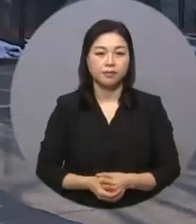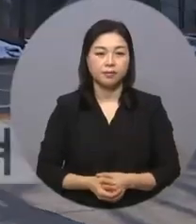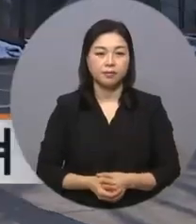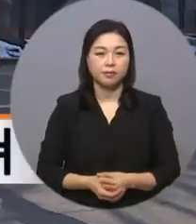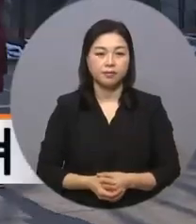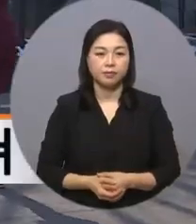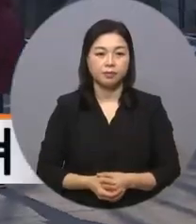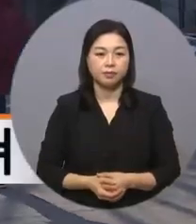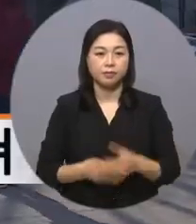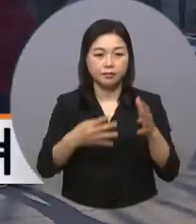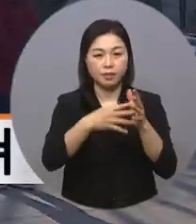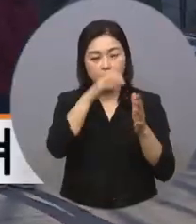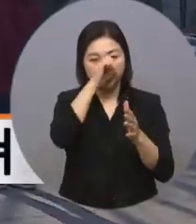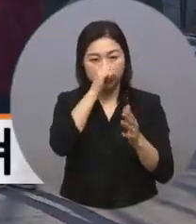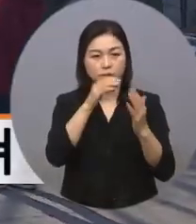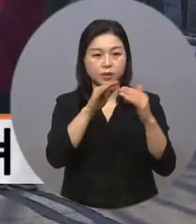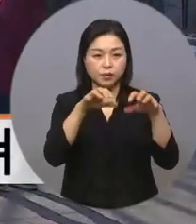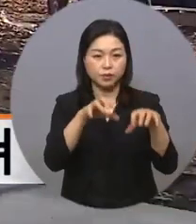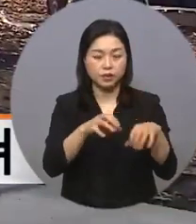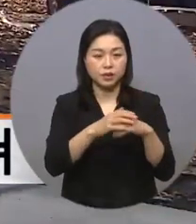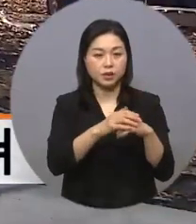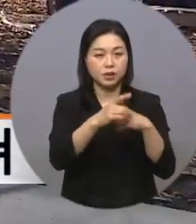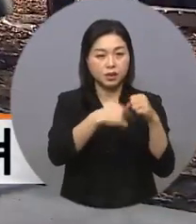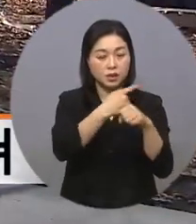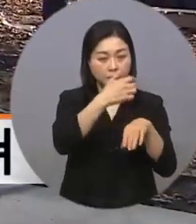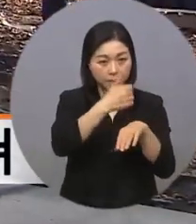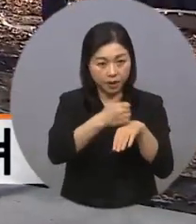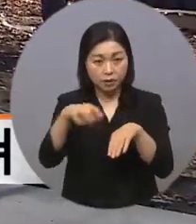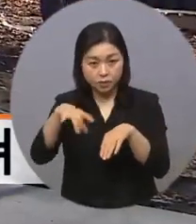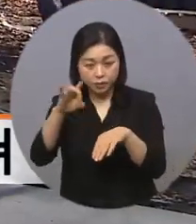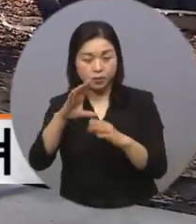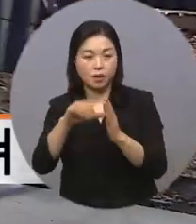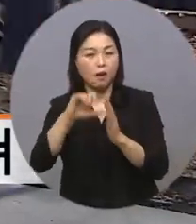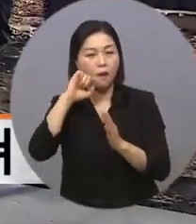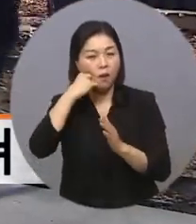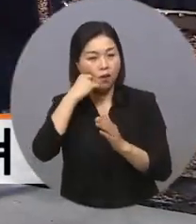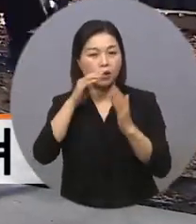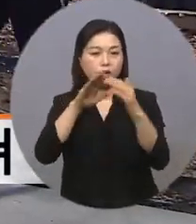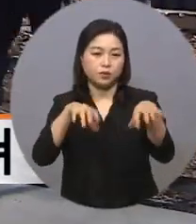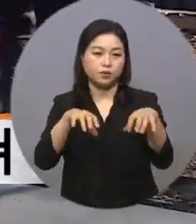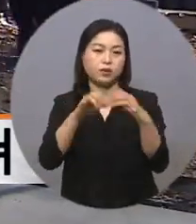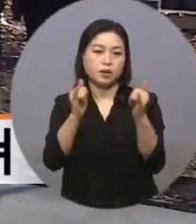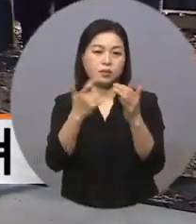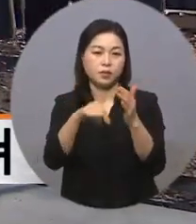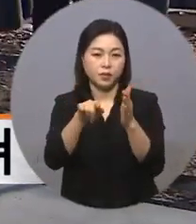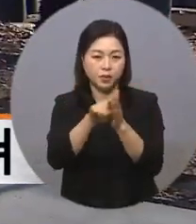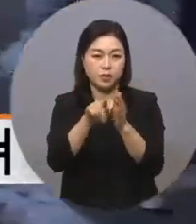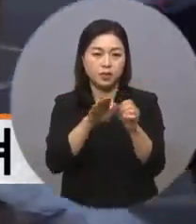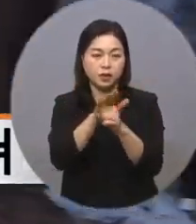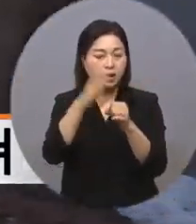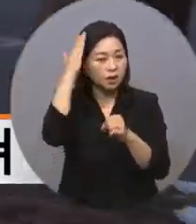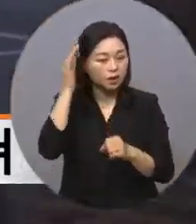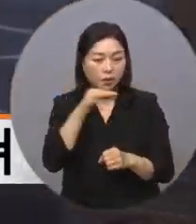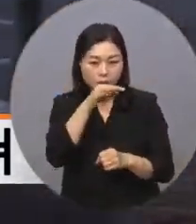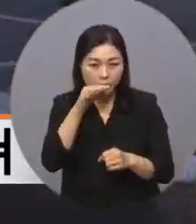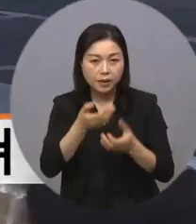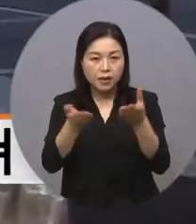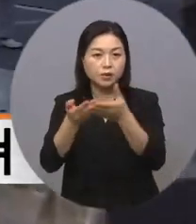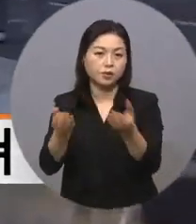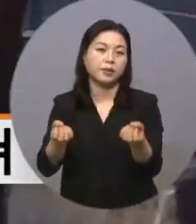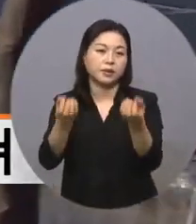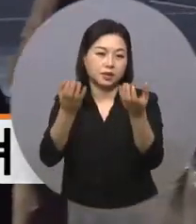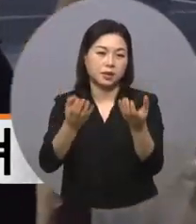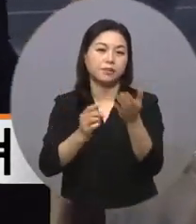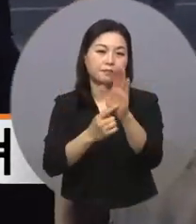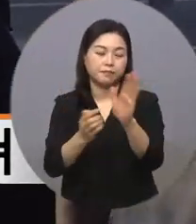사단법인 좋은 이웃이 1 연말 연시를 맞아 어려운 이웃들을 위해 사랑의 연탄나눔 행사를 펼쳤습니다 그